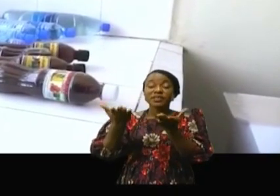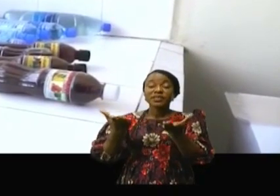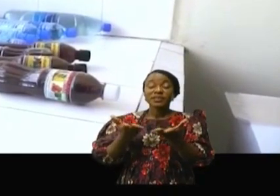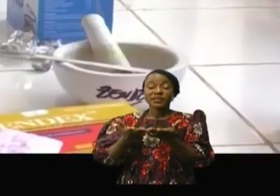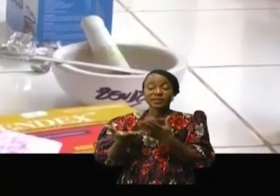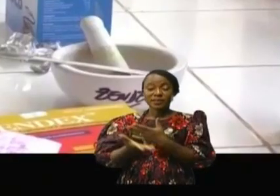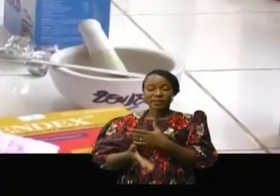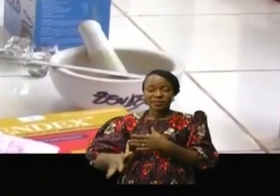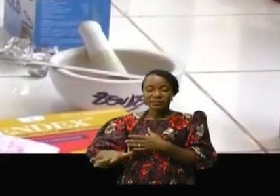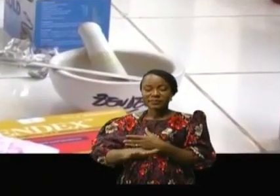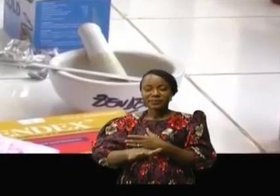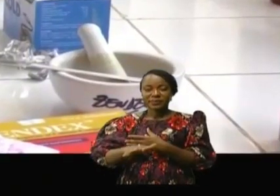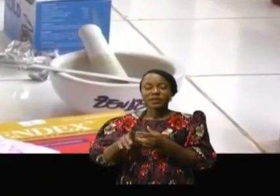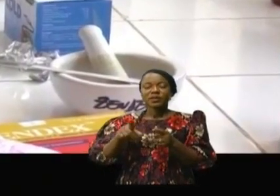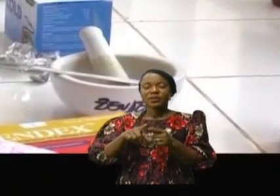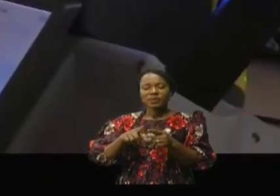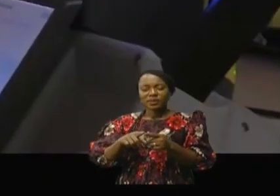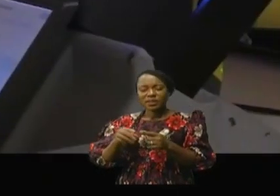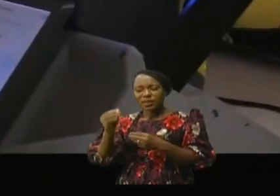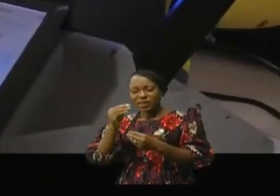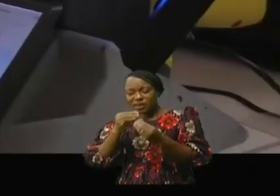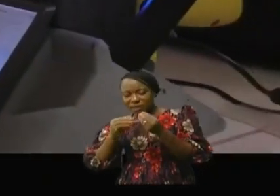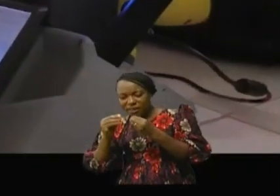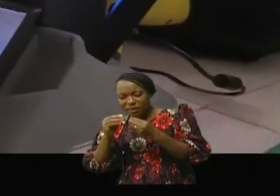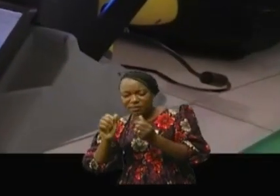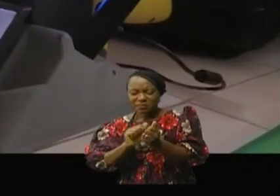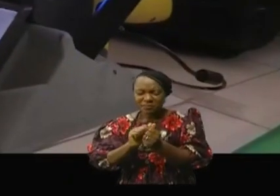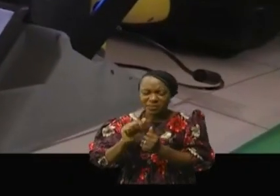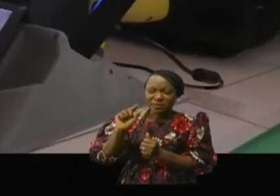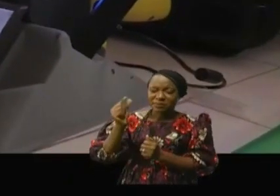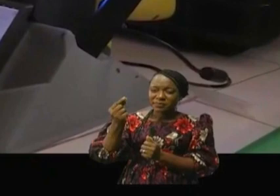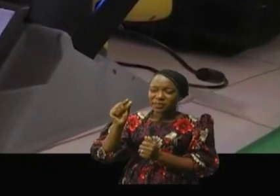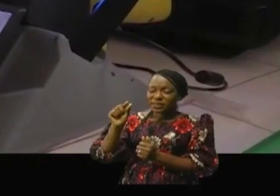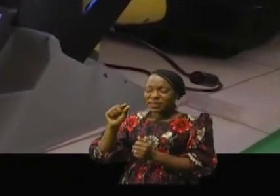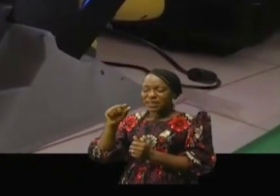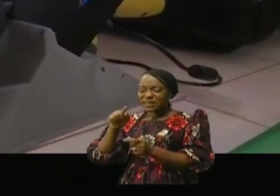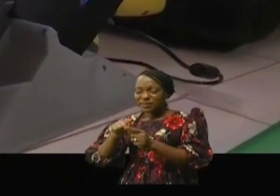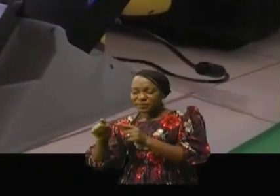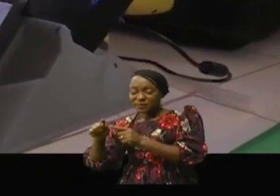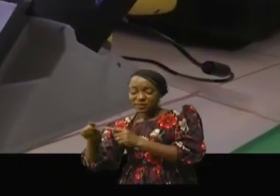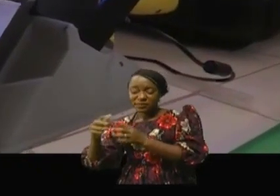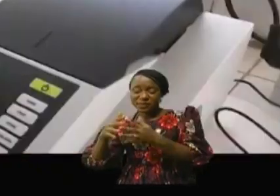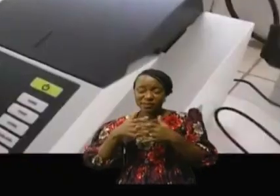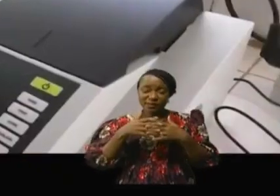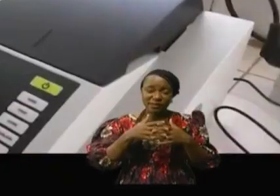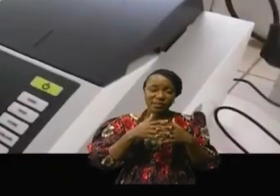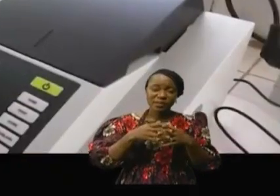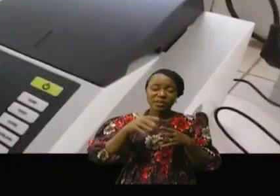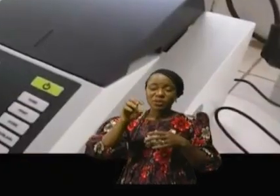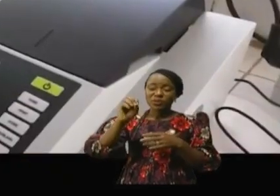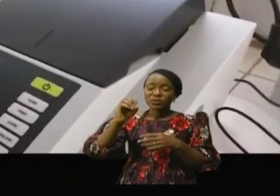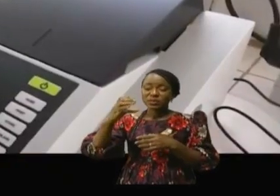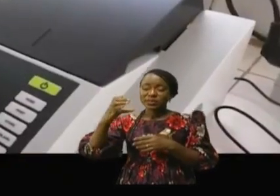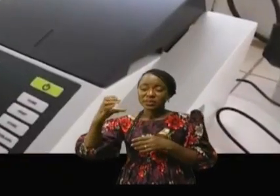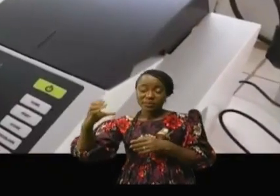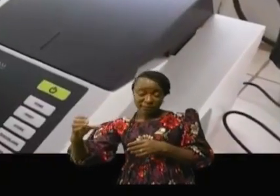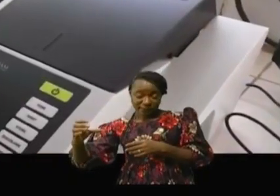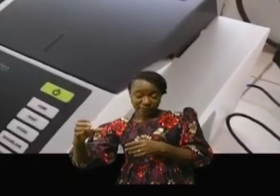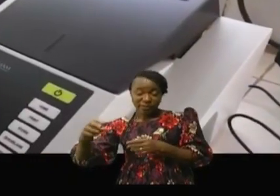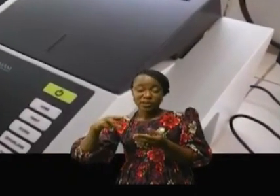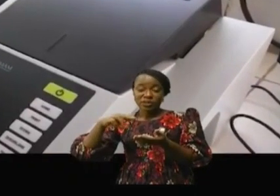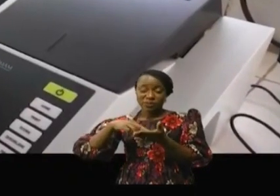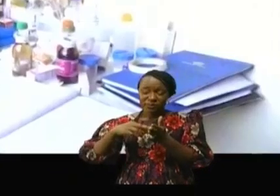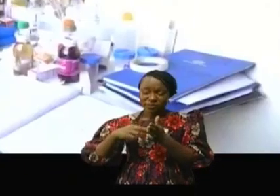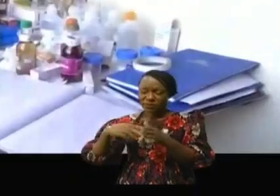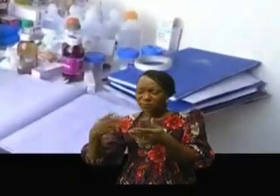au pharmaceutique, en passant par les mines, les divers appareils du laboratoire moderne de l'OCC offrent un éventail de